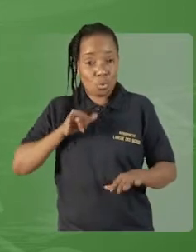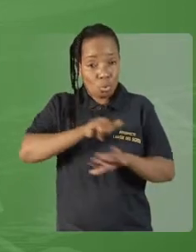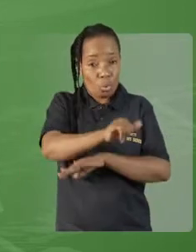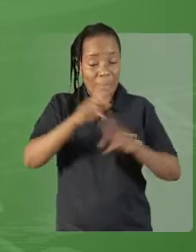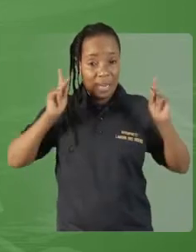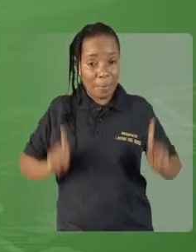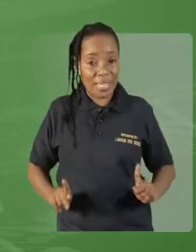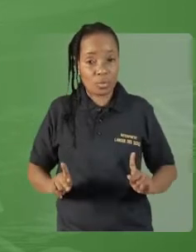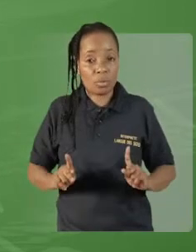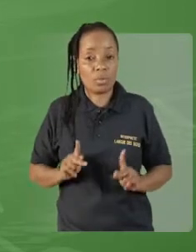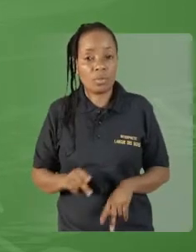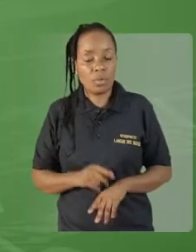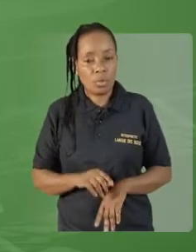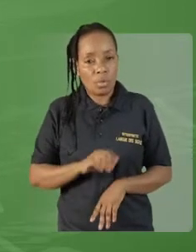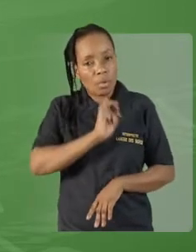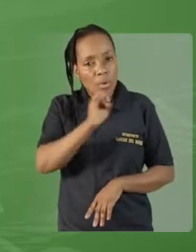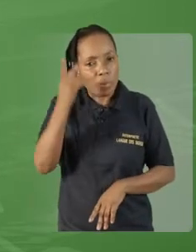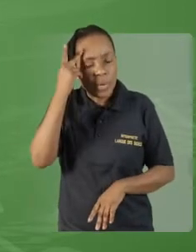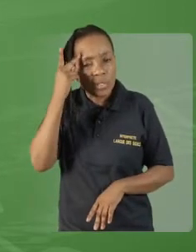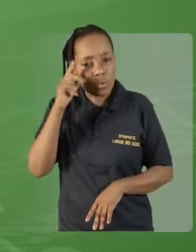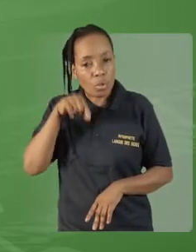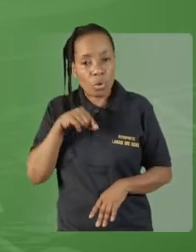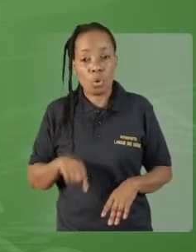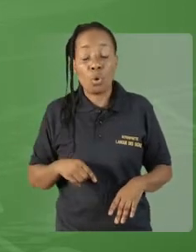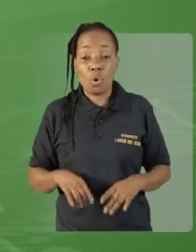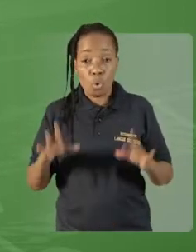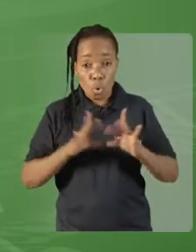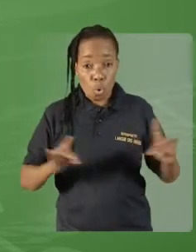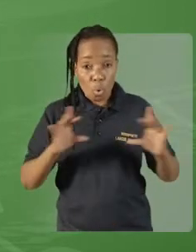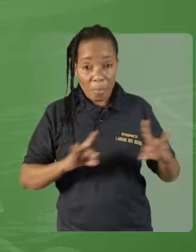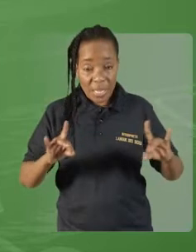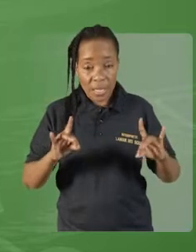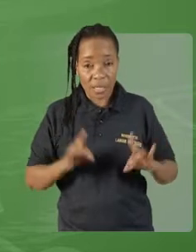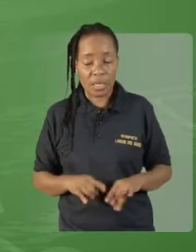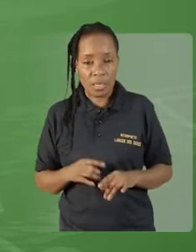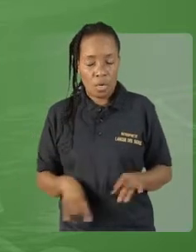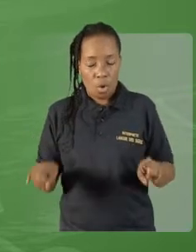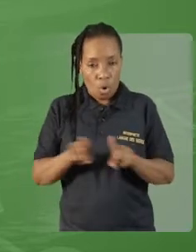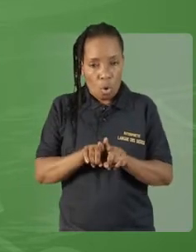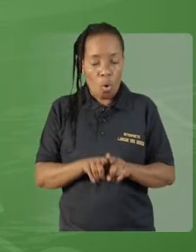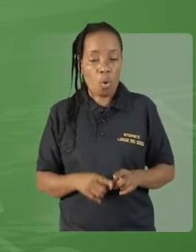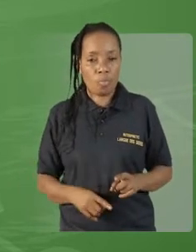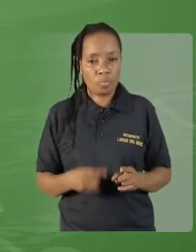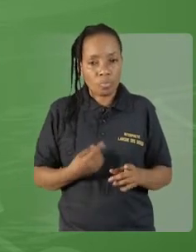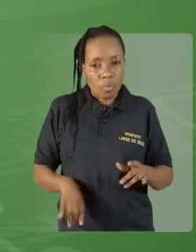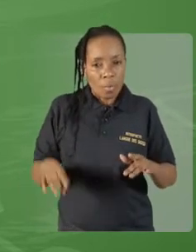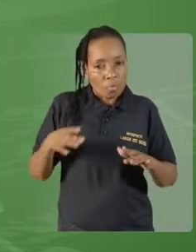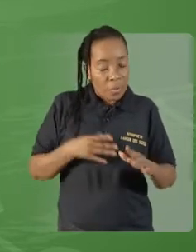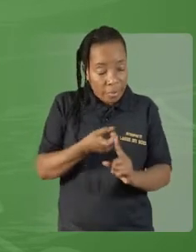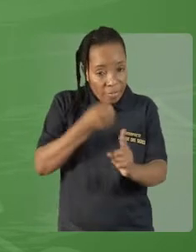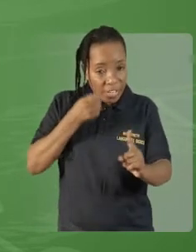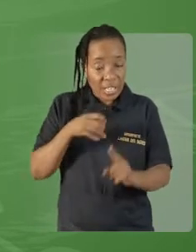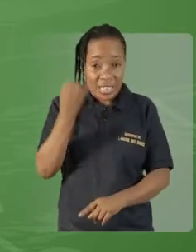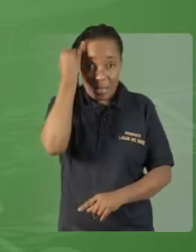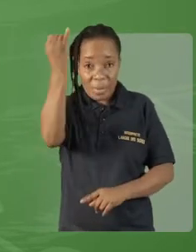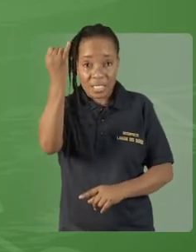mythe, en tant que fruit de l'imagination, est le témoignage de notre servitude au corps, à